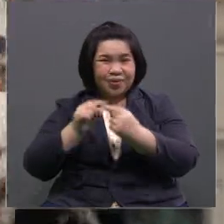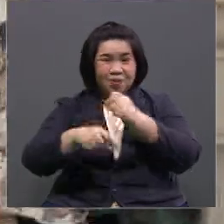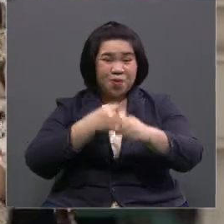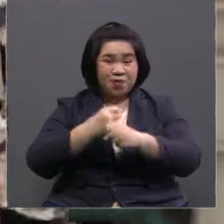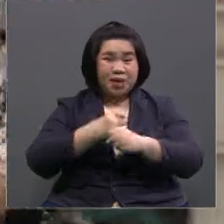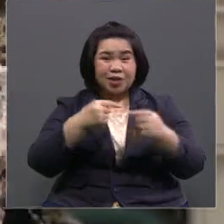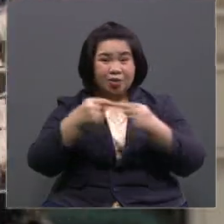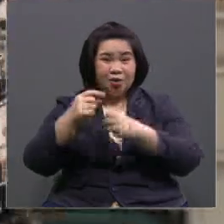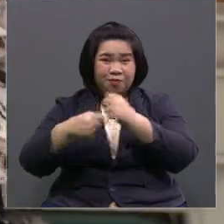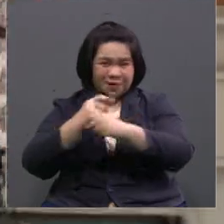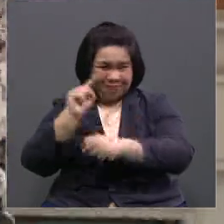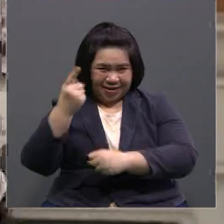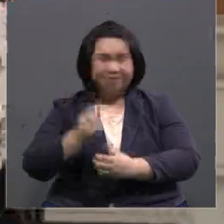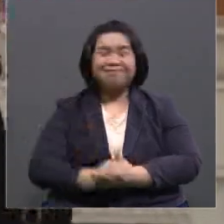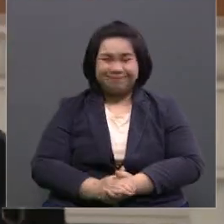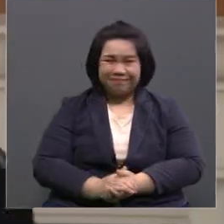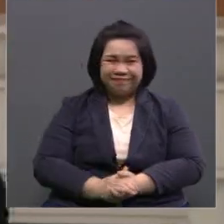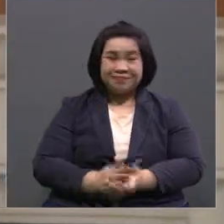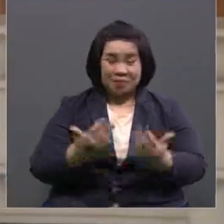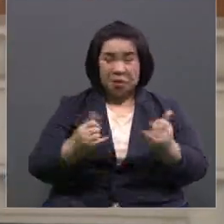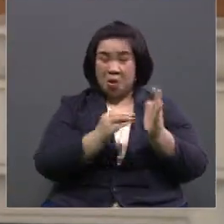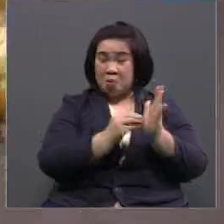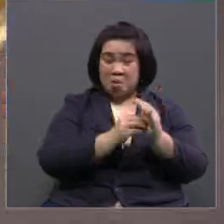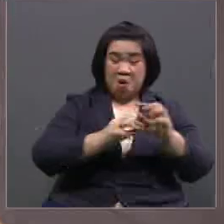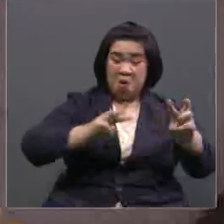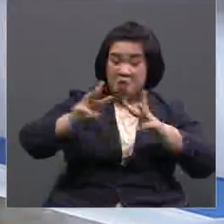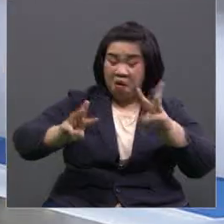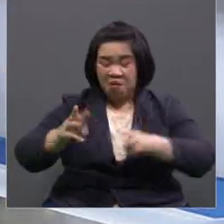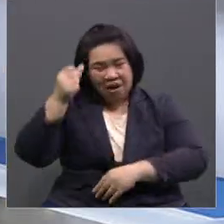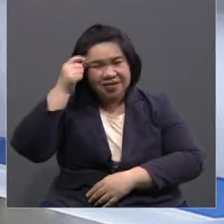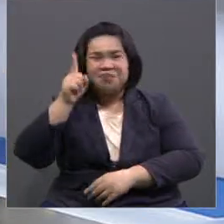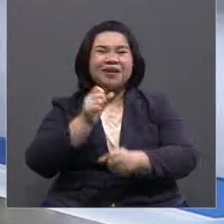ายปีเก่าต้อนรับปีใหม่ค่ะ และช่วงนี้กรุงเทพโล่งนะฮะ10วัดในเก็บวันเดียวสบายๆนะครับ